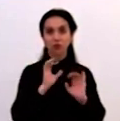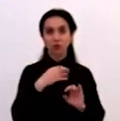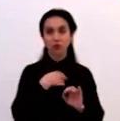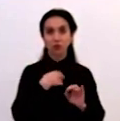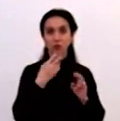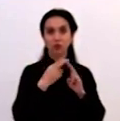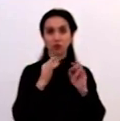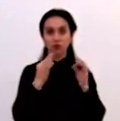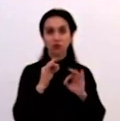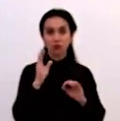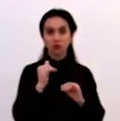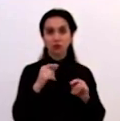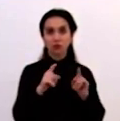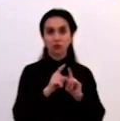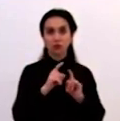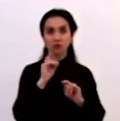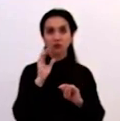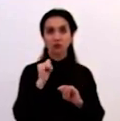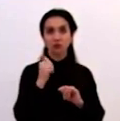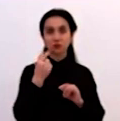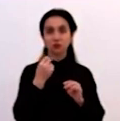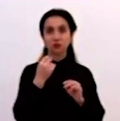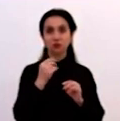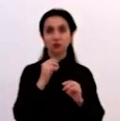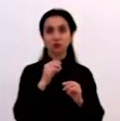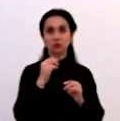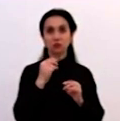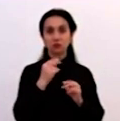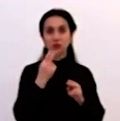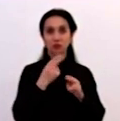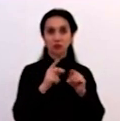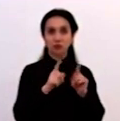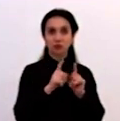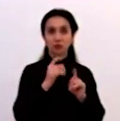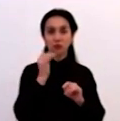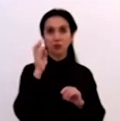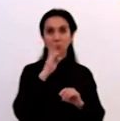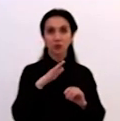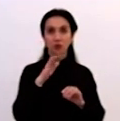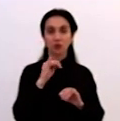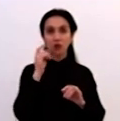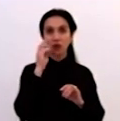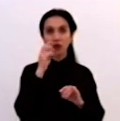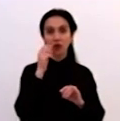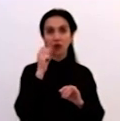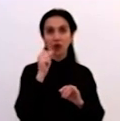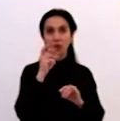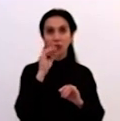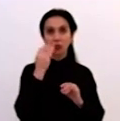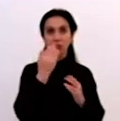erkinliklariga tahdidlar. Mamlakatning